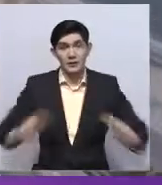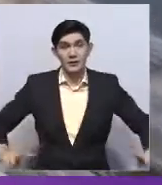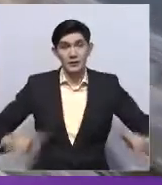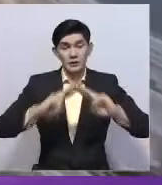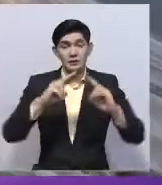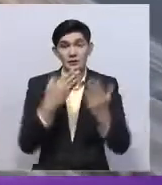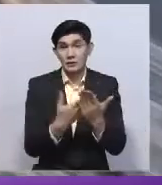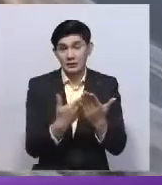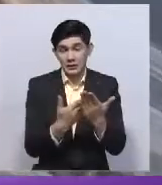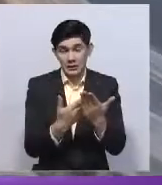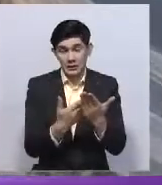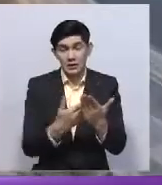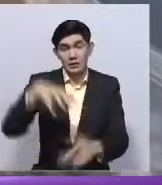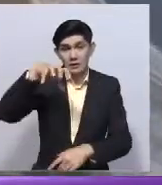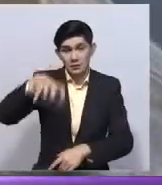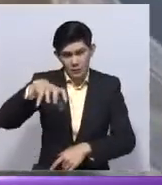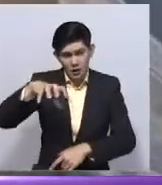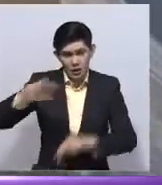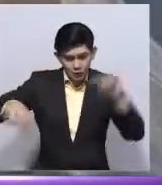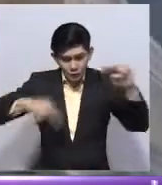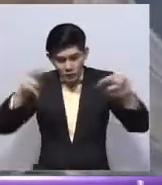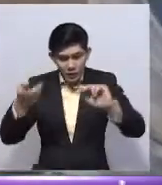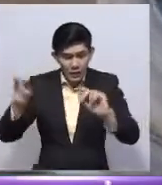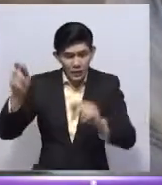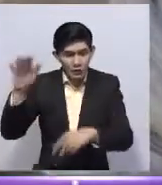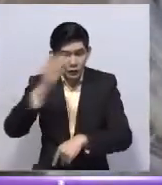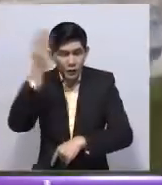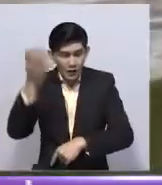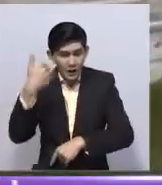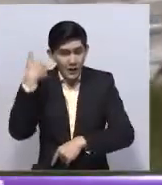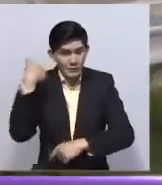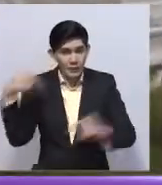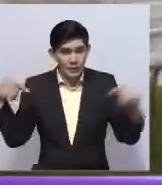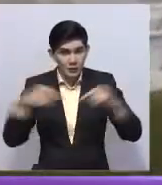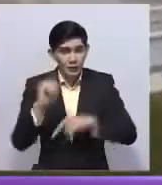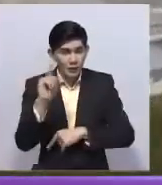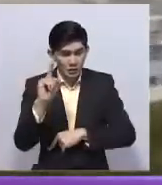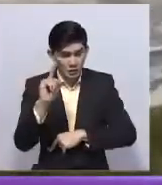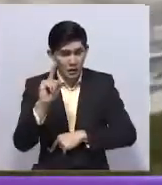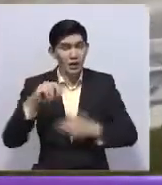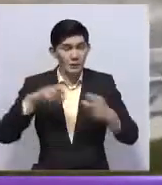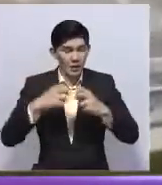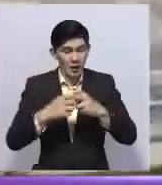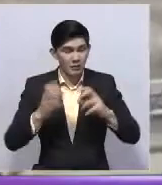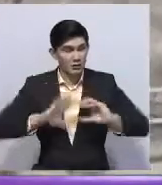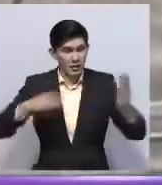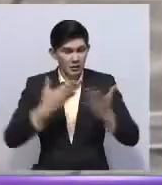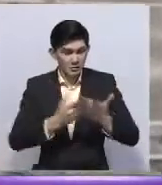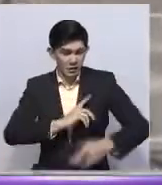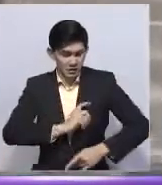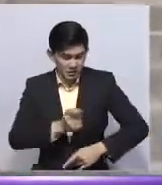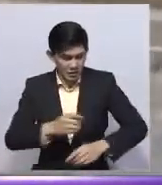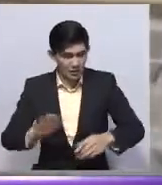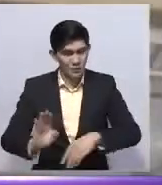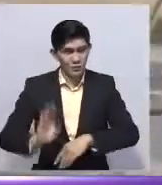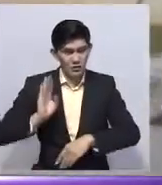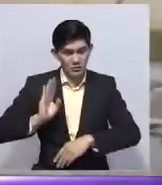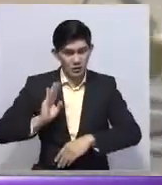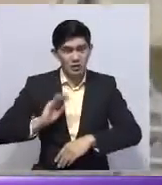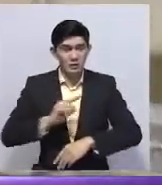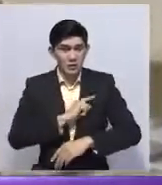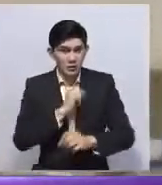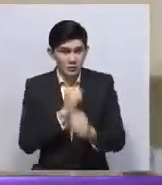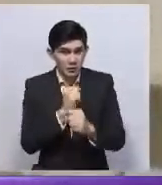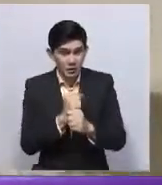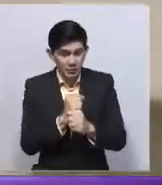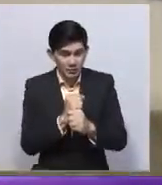ระทรวงการคลังและกรมควบคุมมลพิษที่รื้อฟื้นคดีที่รัฐต้องชดใช้ค่าเสียหายให้แก่กลุ่มบริษัทผู้รับเหมา